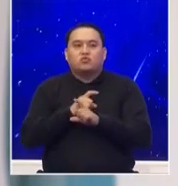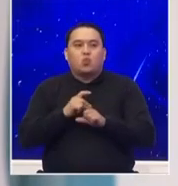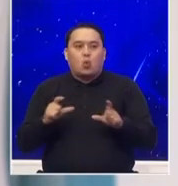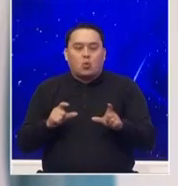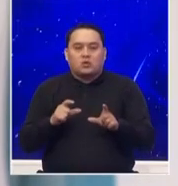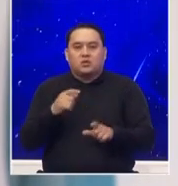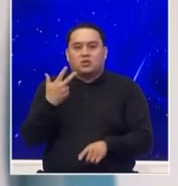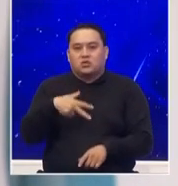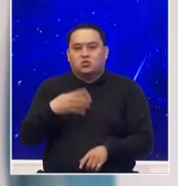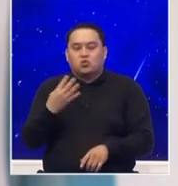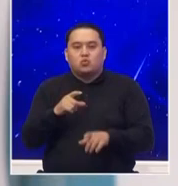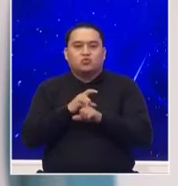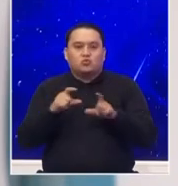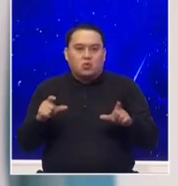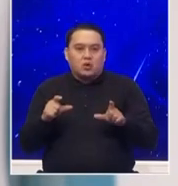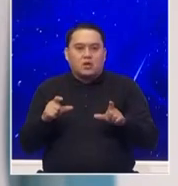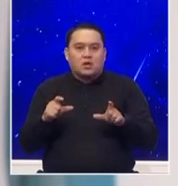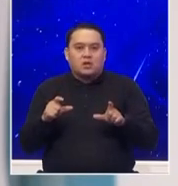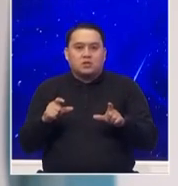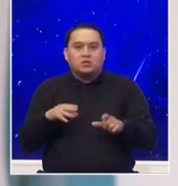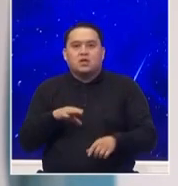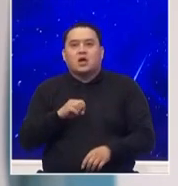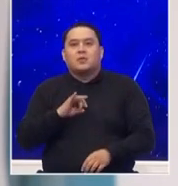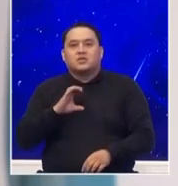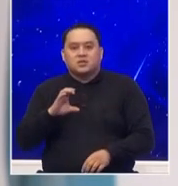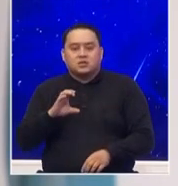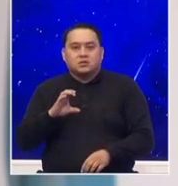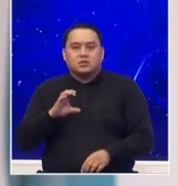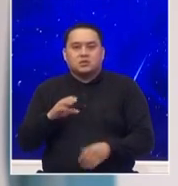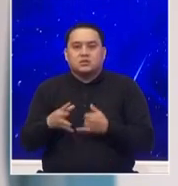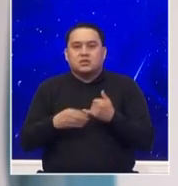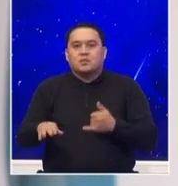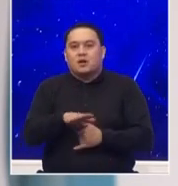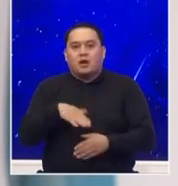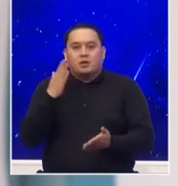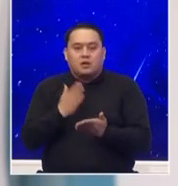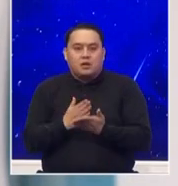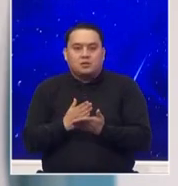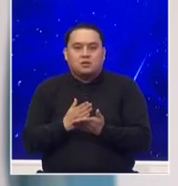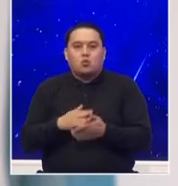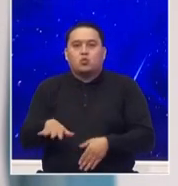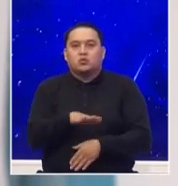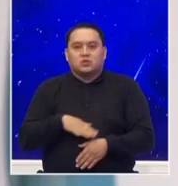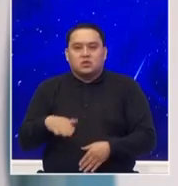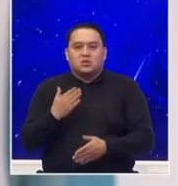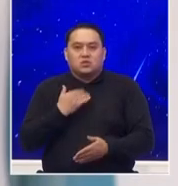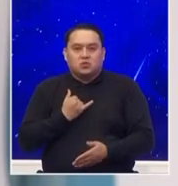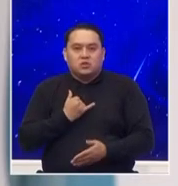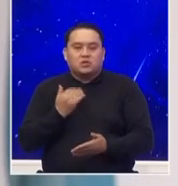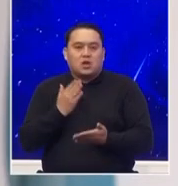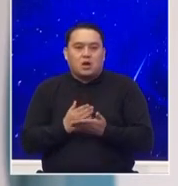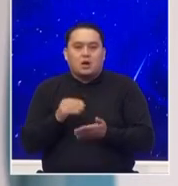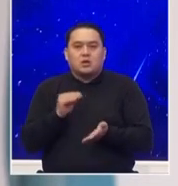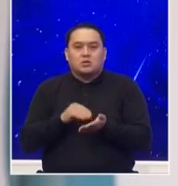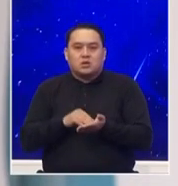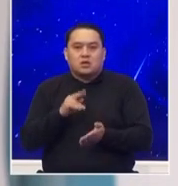и в 34-й школе села Талдыбулак и Жалгамыс, у них уже земля есть, земельный участок теперь, идут